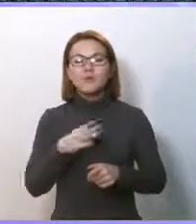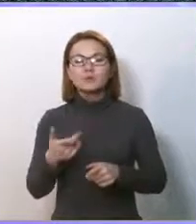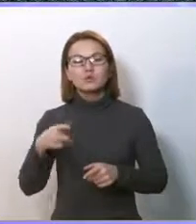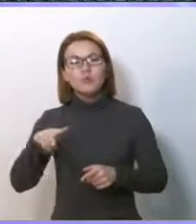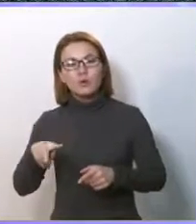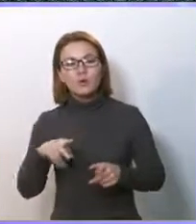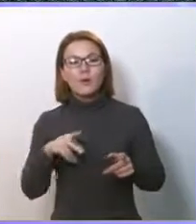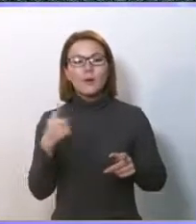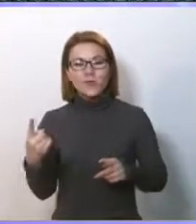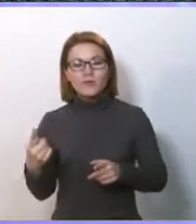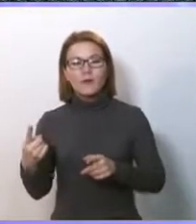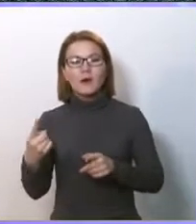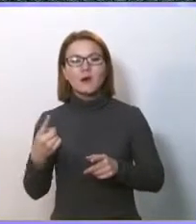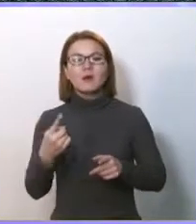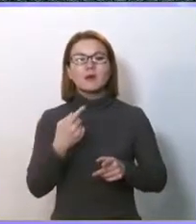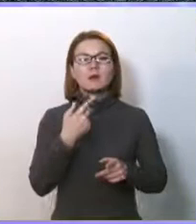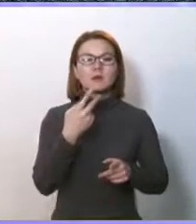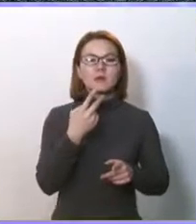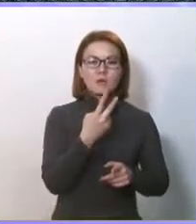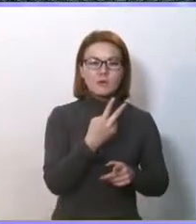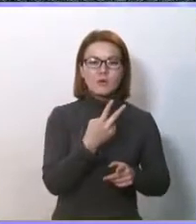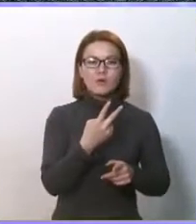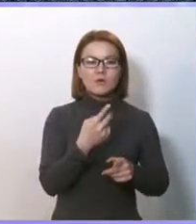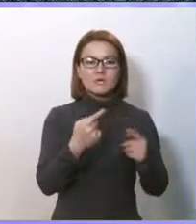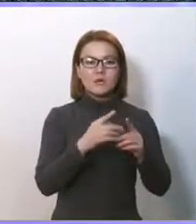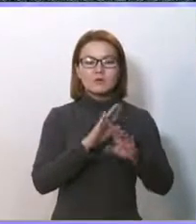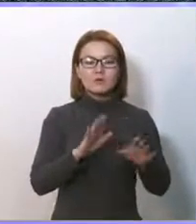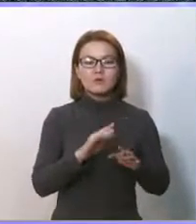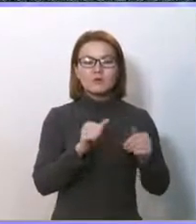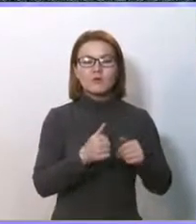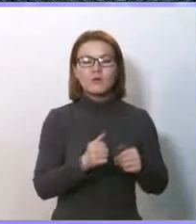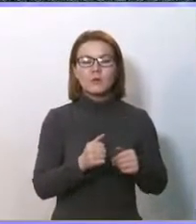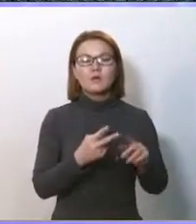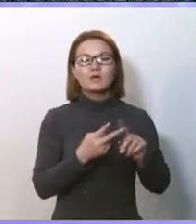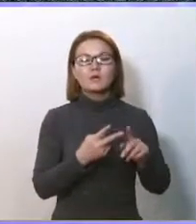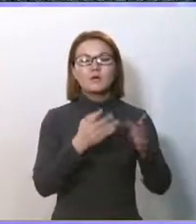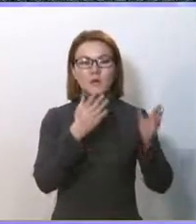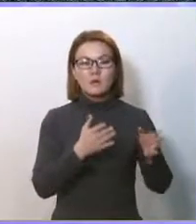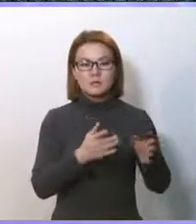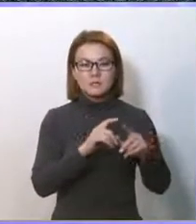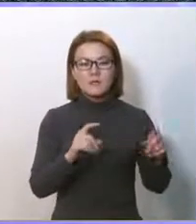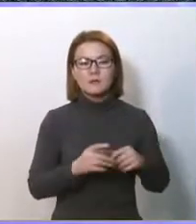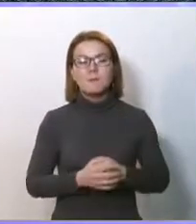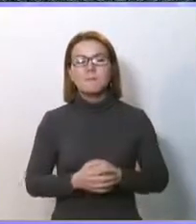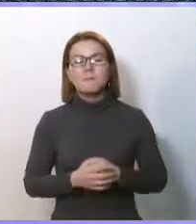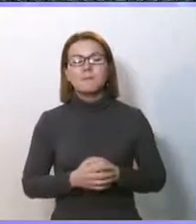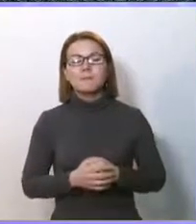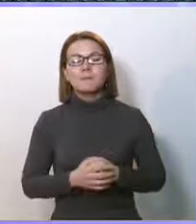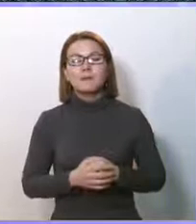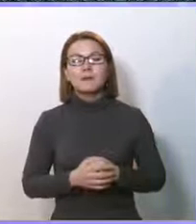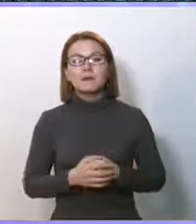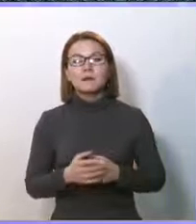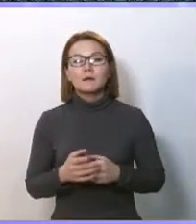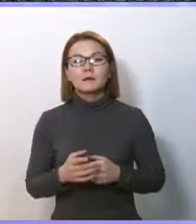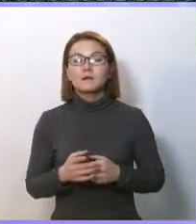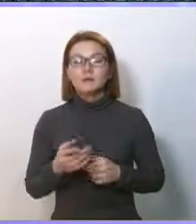глаголами первого ряда и глаголов в неопределенной форме второго ряда? В том нам